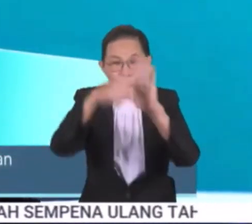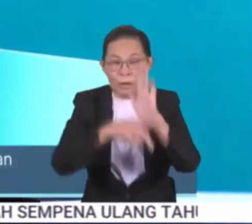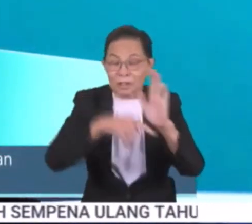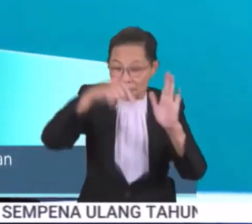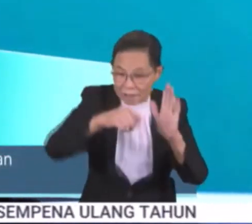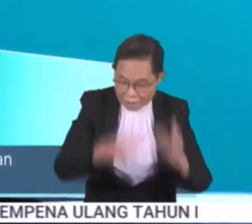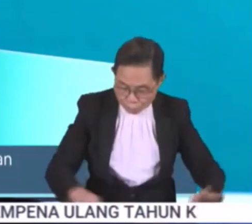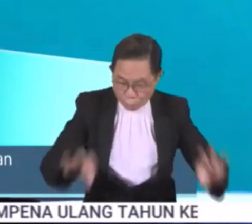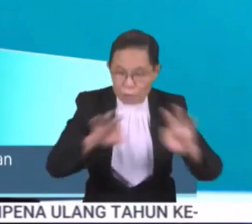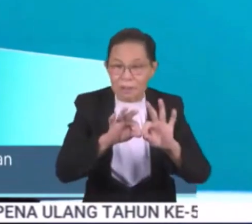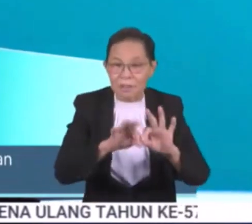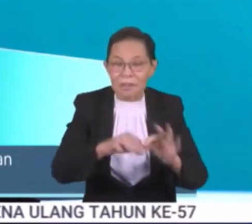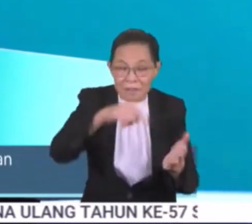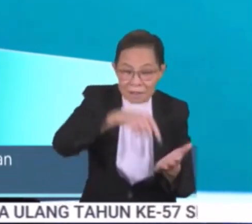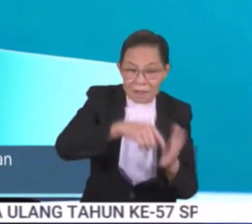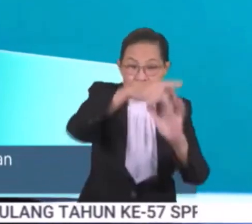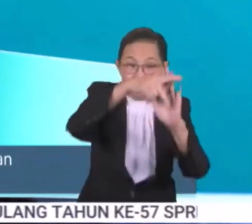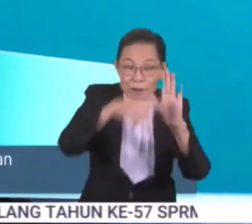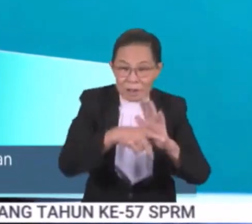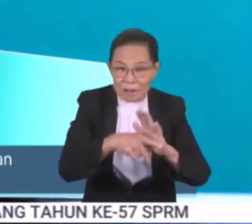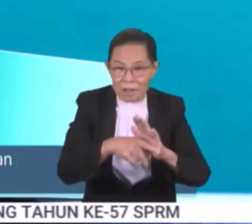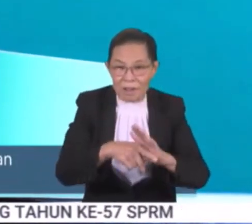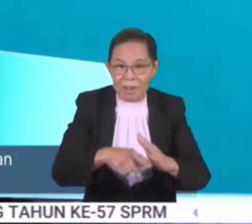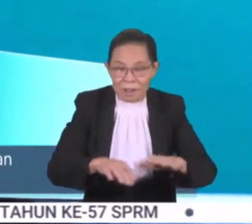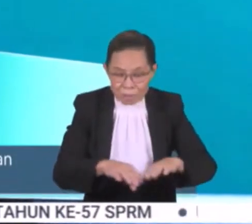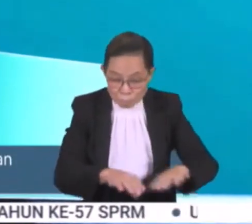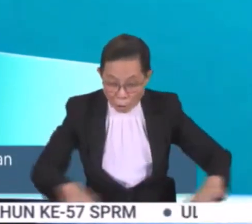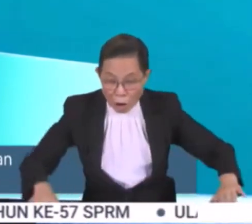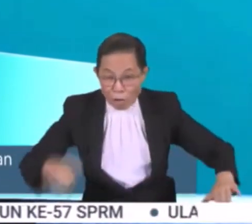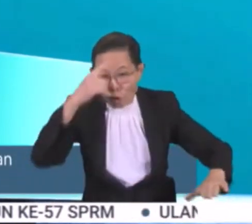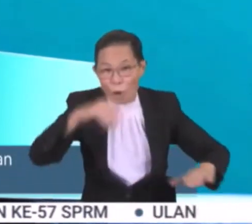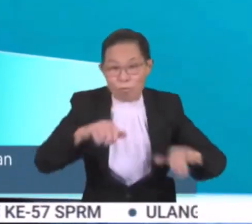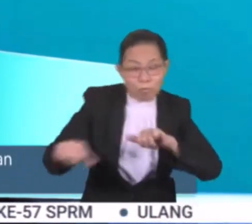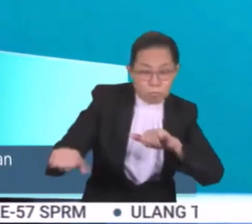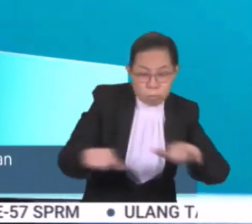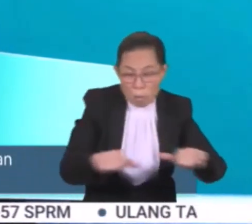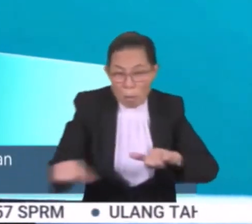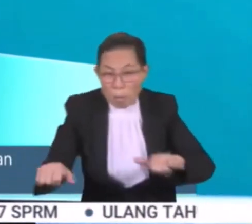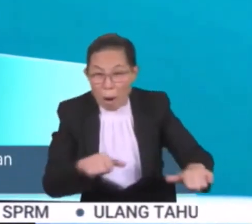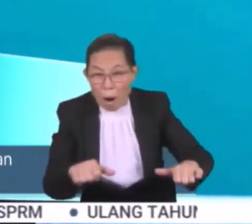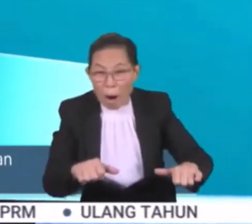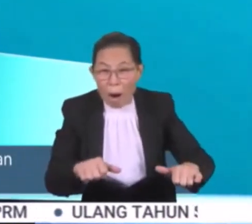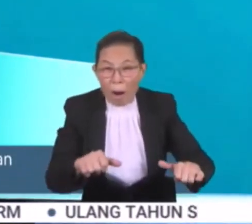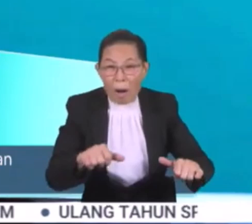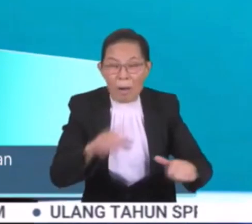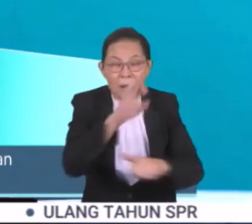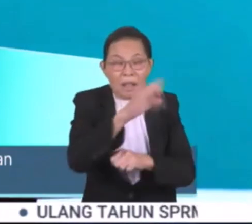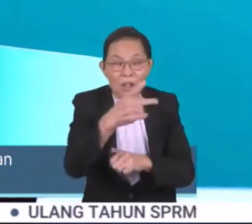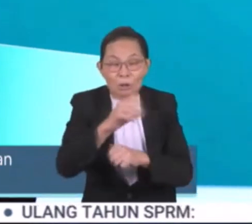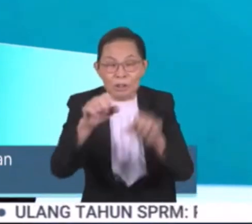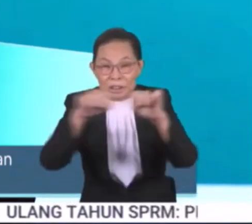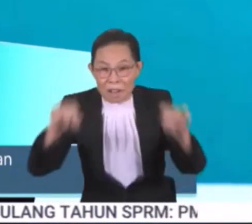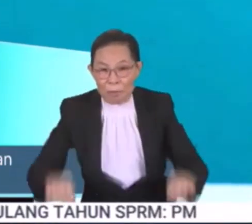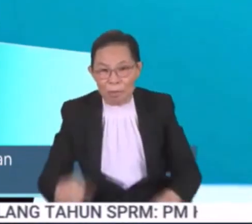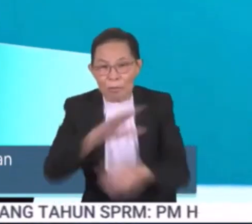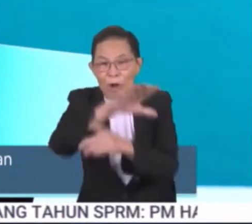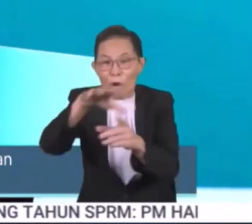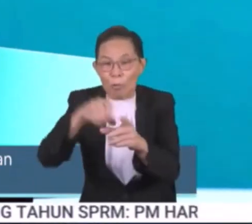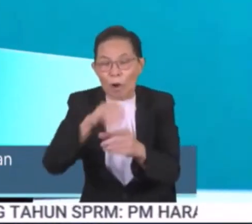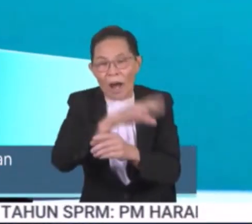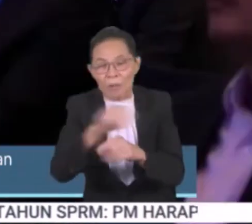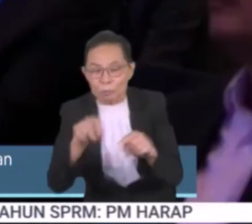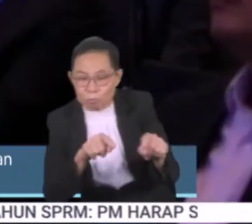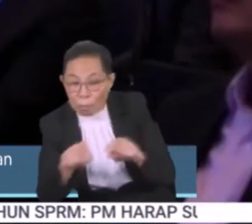This is crucial. These policies lay the groundwork for a vibrant ecosystem, ensuring connectivity is both inclusive and